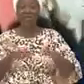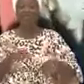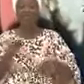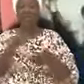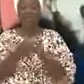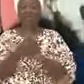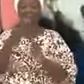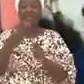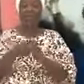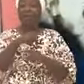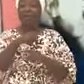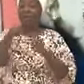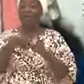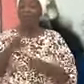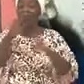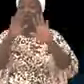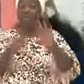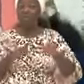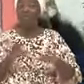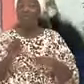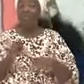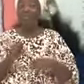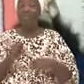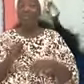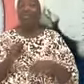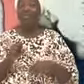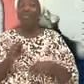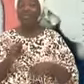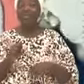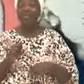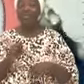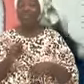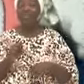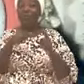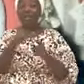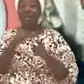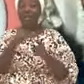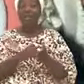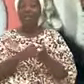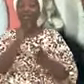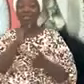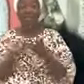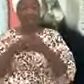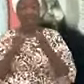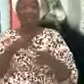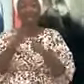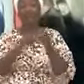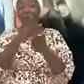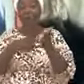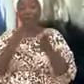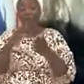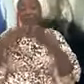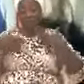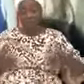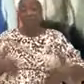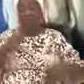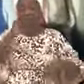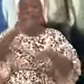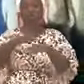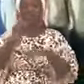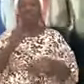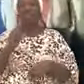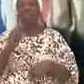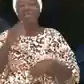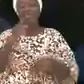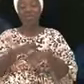car les plus bas tomber tout encore sur la touche et qui sera sur la touche